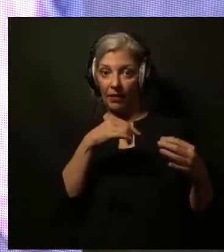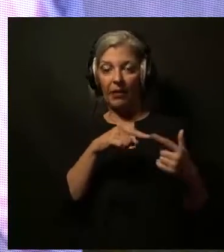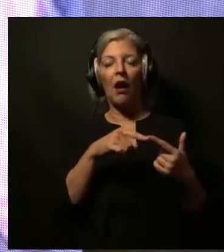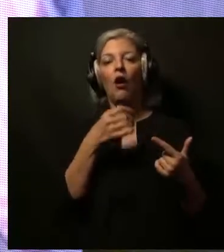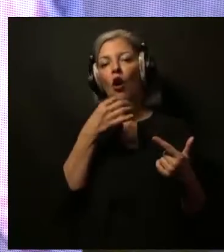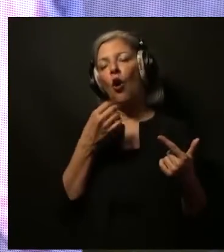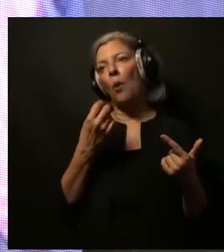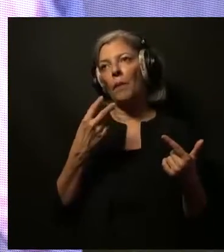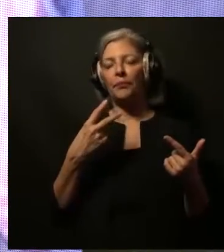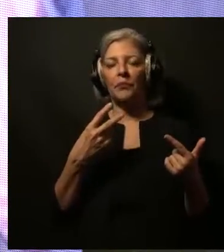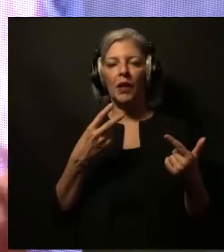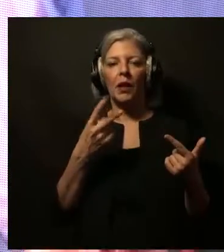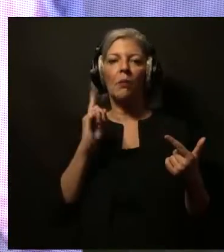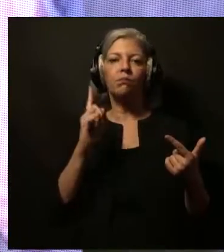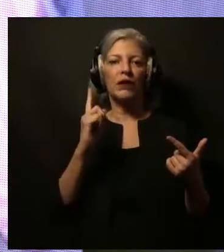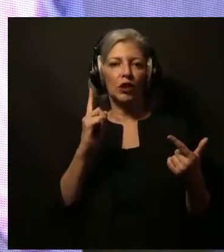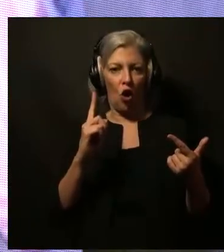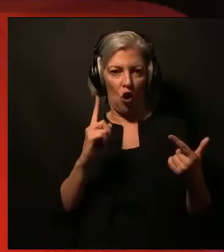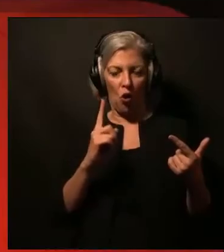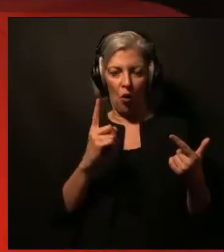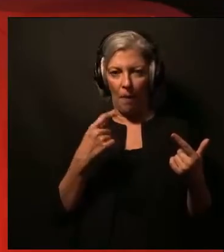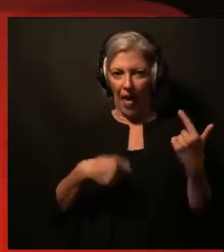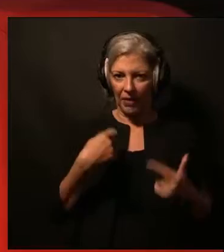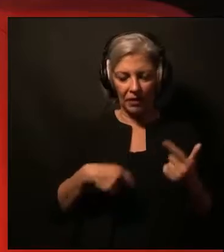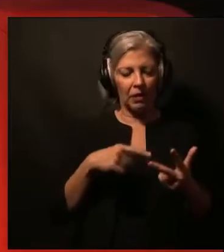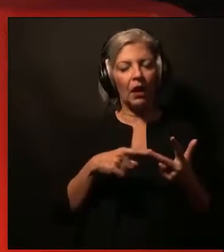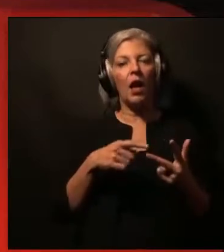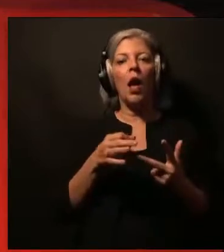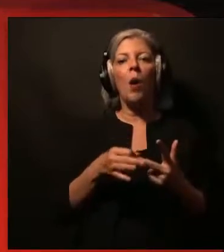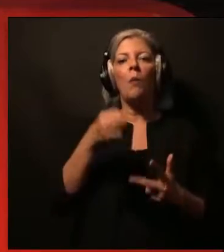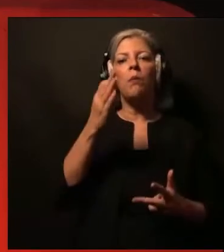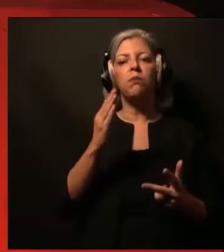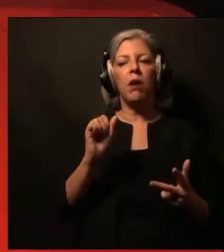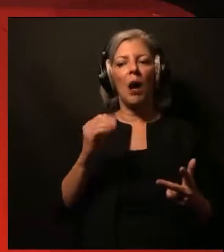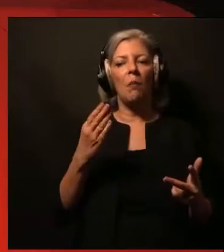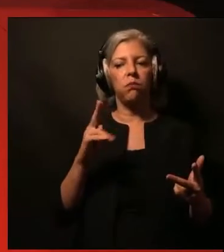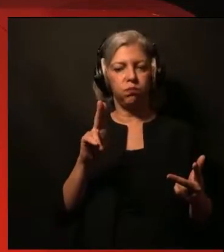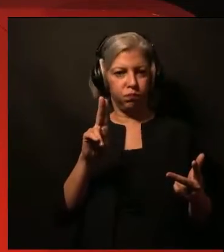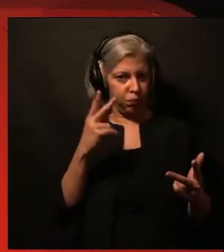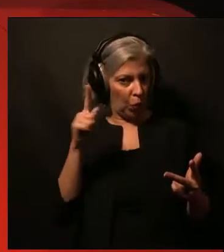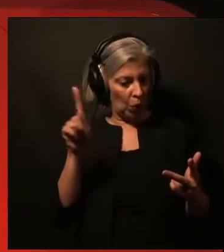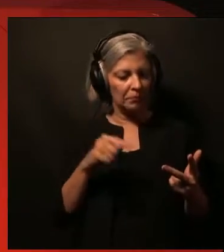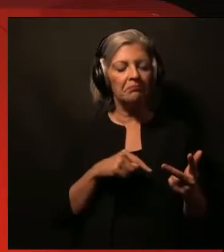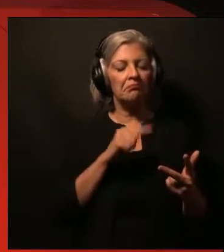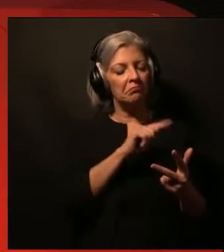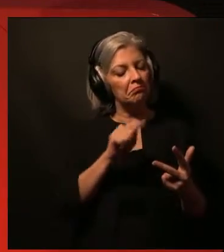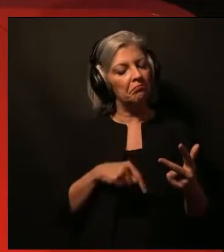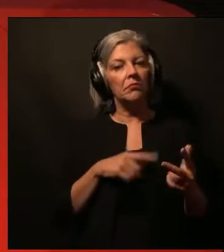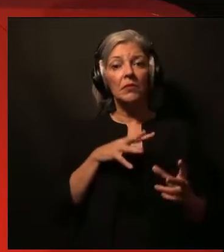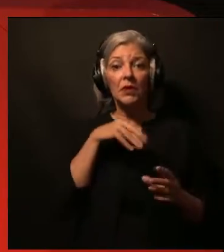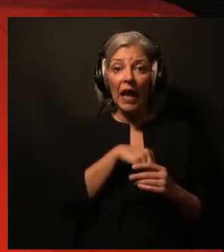bioplastiche del Bambù sono state trovate all'interno di questi materiali delle